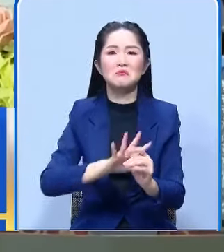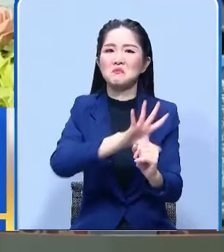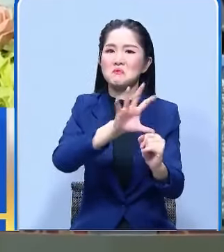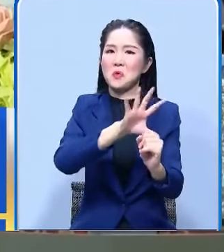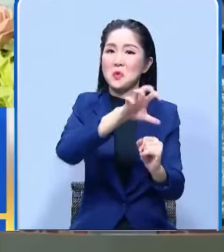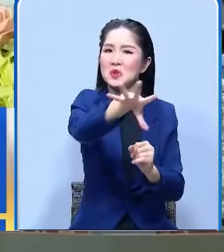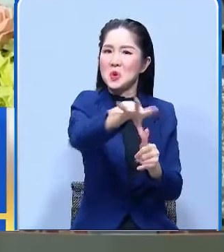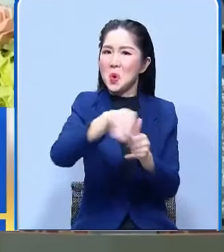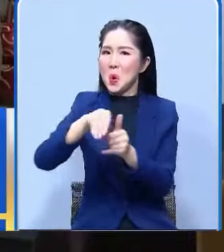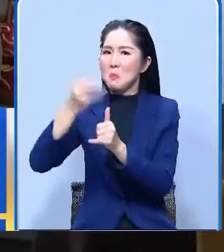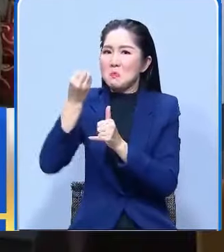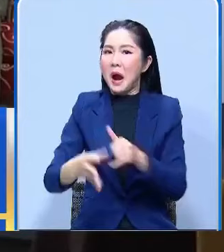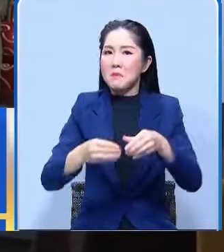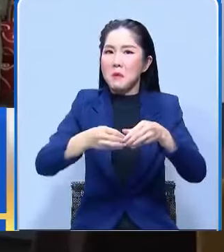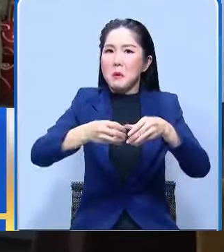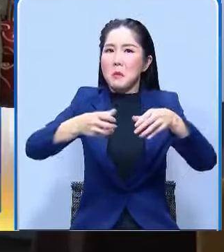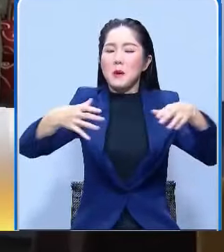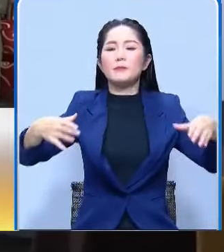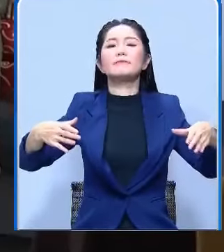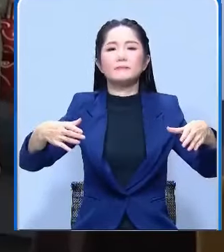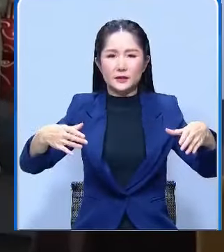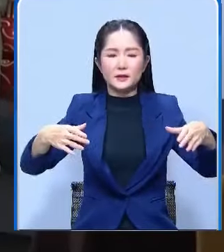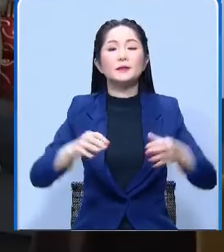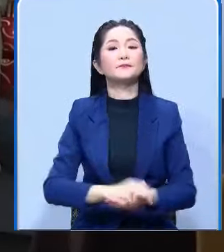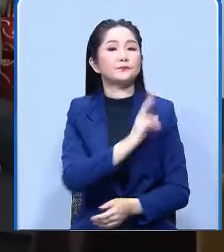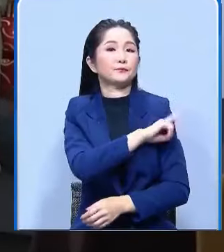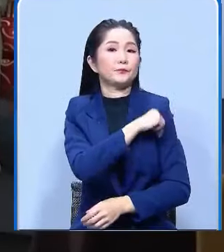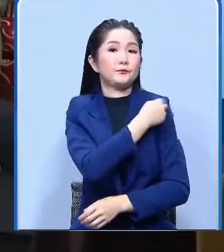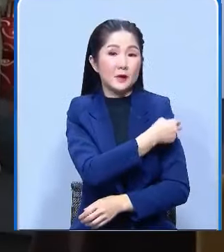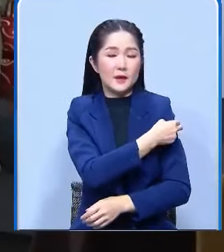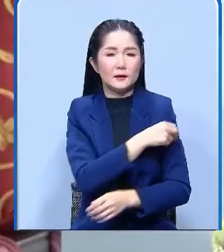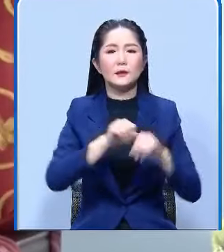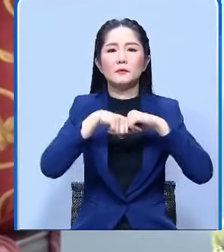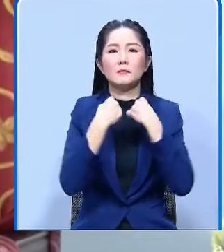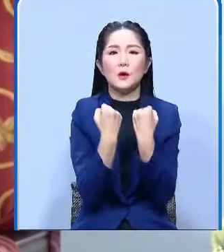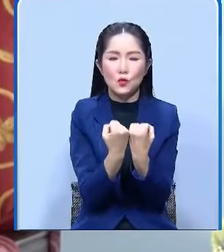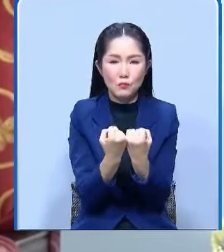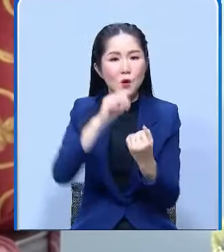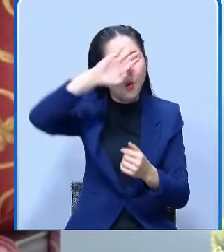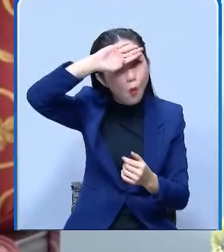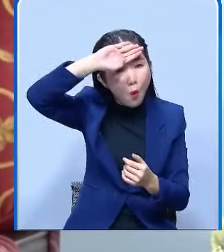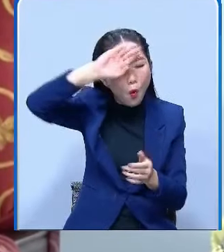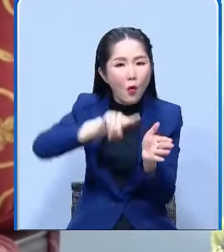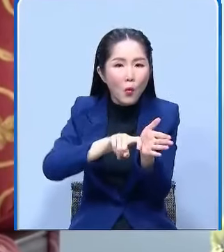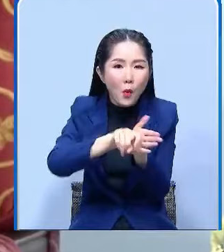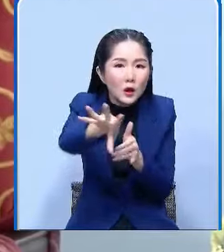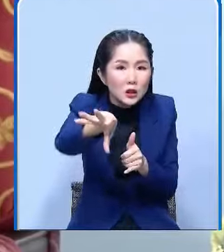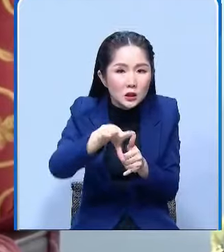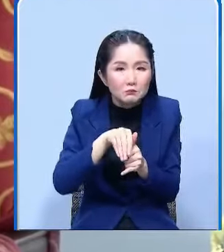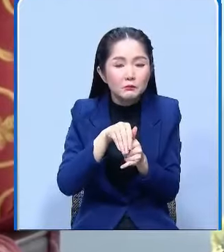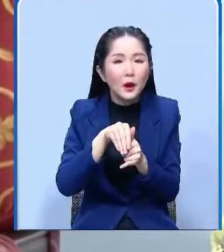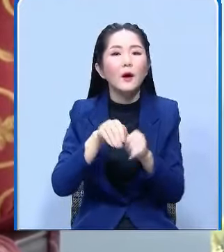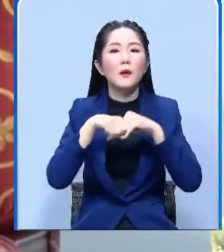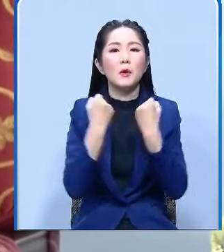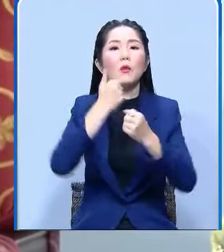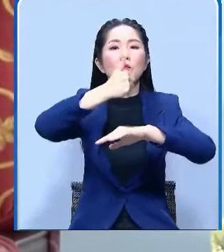องศาสตราจารย์นายแพทย์พิรุณมุติศิขพันธ์นายกสมาคมโรคติดเชื้อแห่งประเทศไทยท่านเปิดเผยว่าสถานการณ์โควิด -19 ในไทยตั้งแ